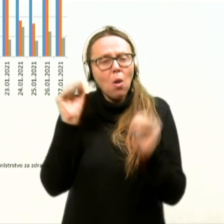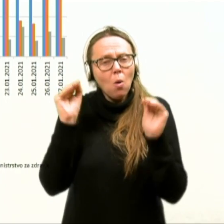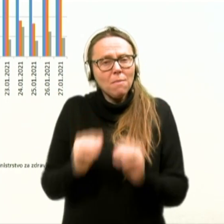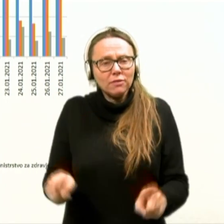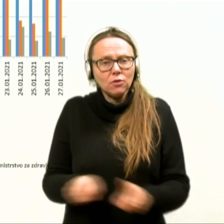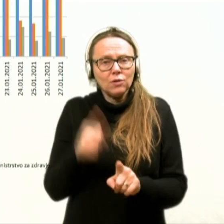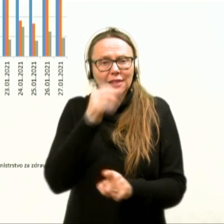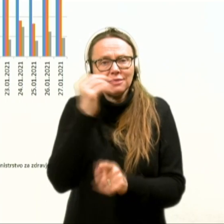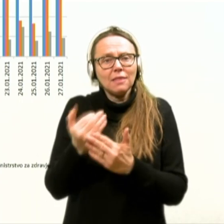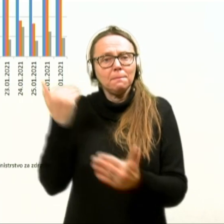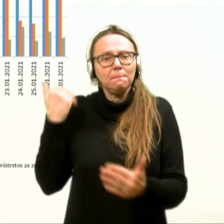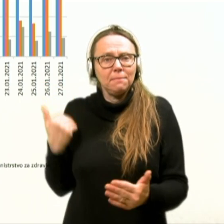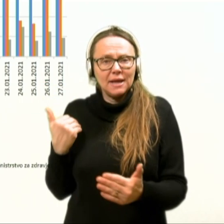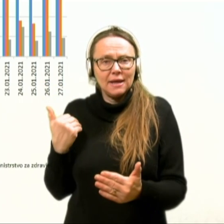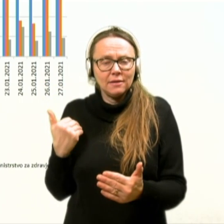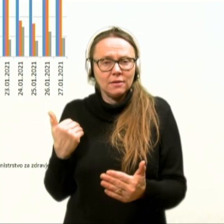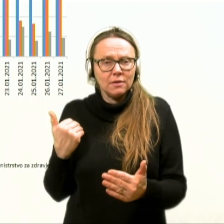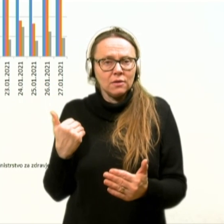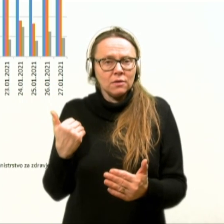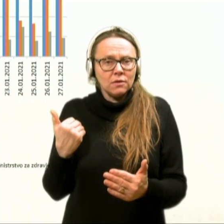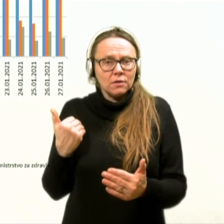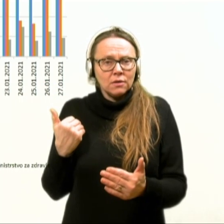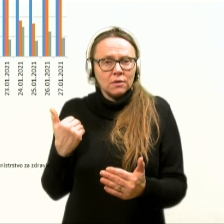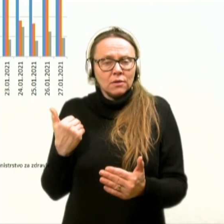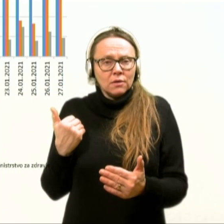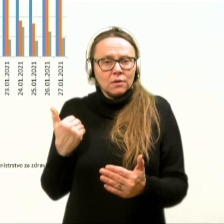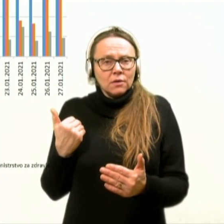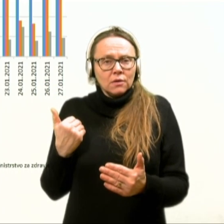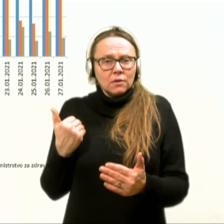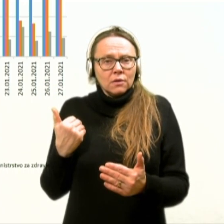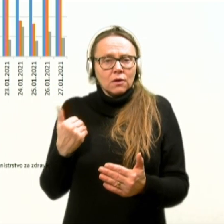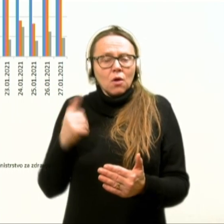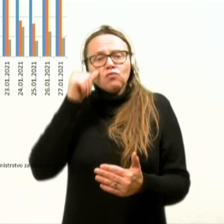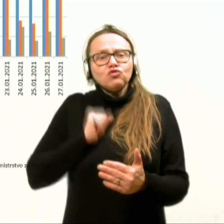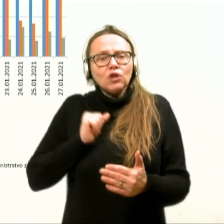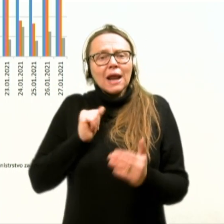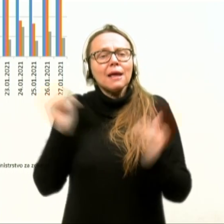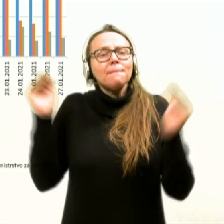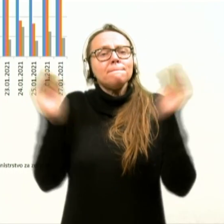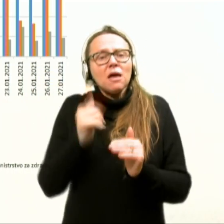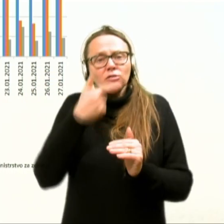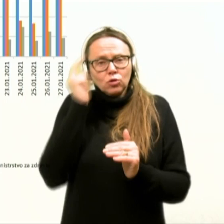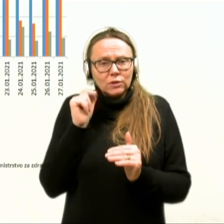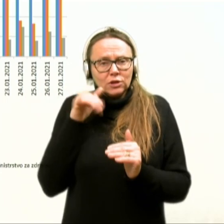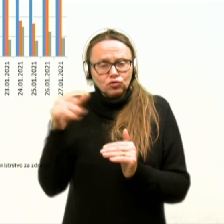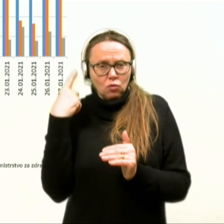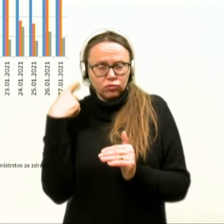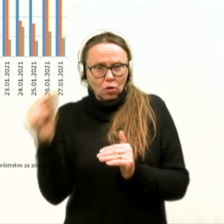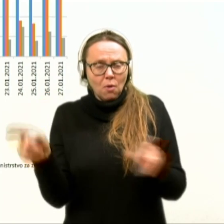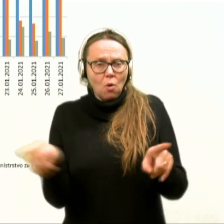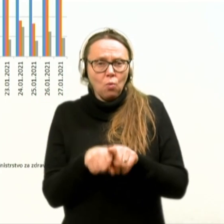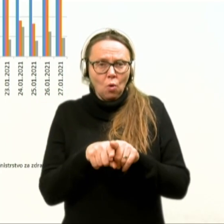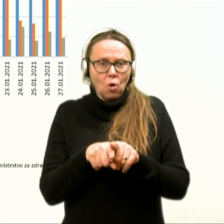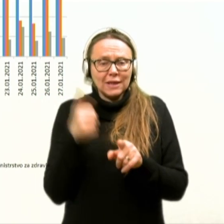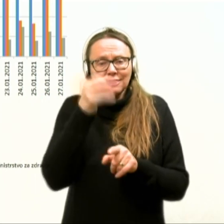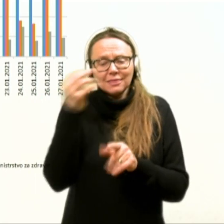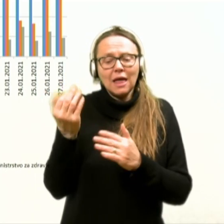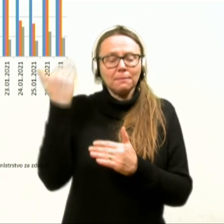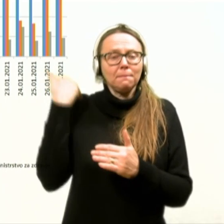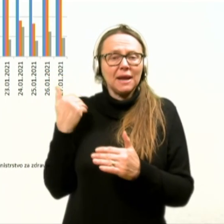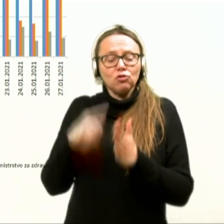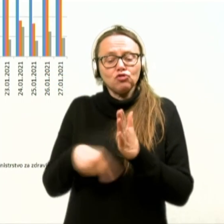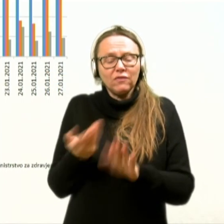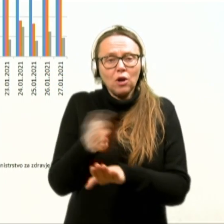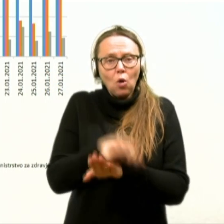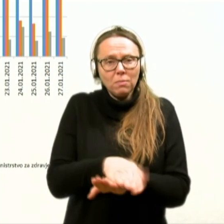manj kot dan prej. Odpusta je bilo včeraj manj kot dan prej, število umrlih pa je bilo